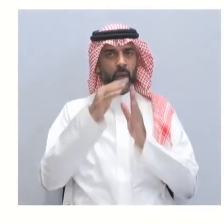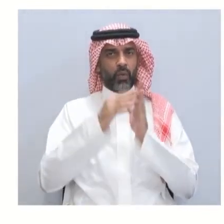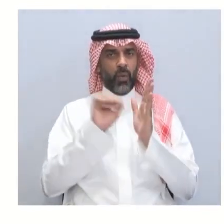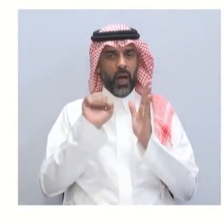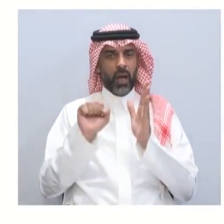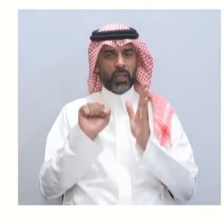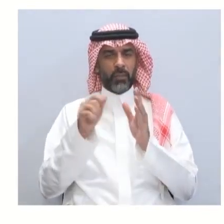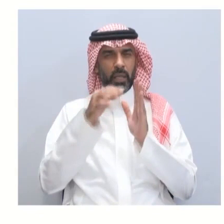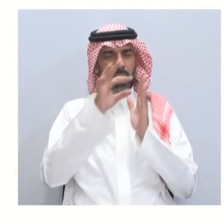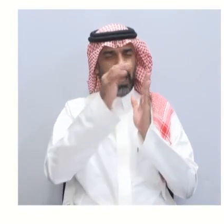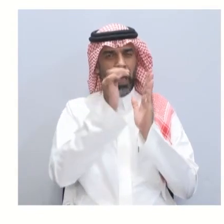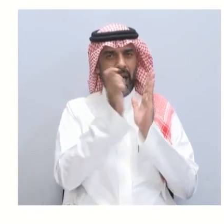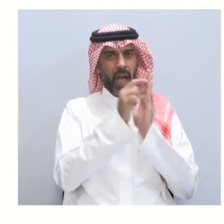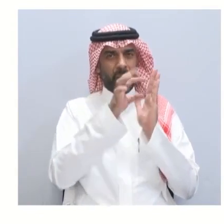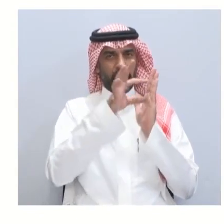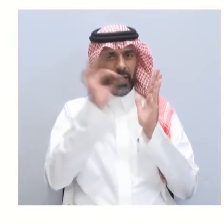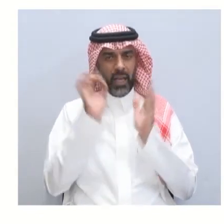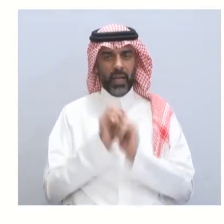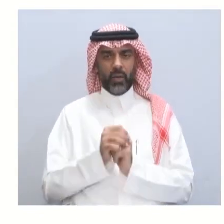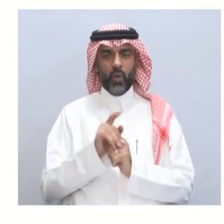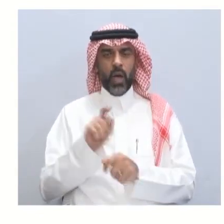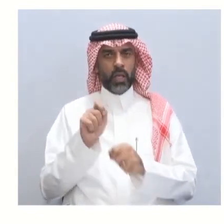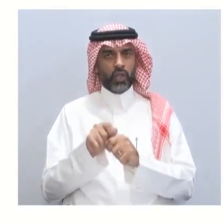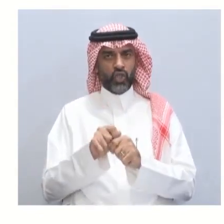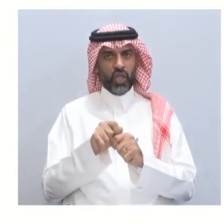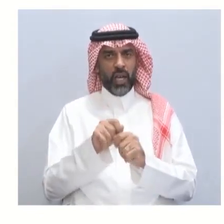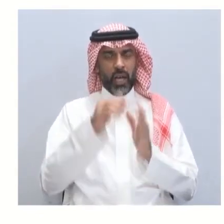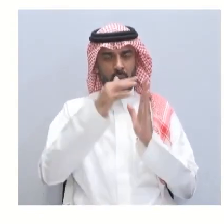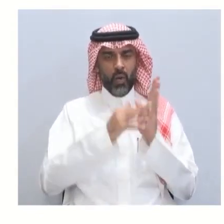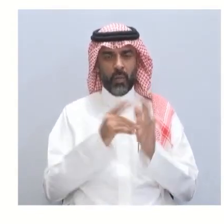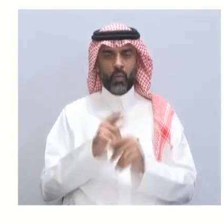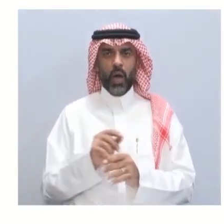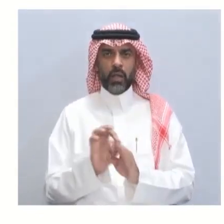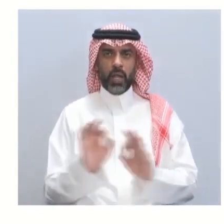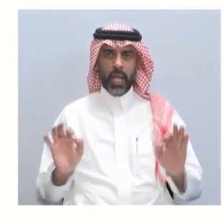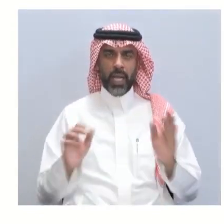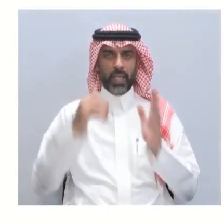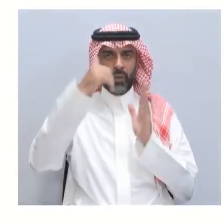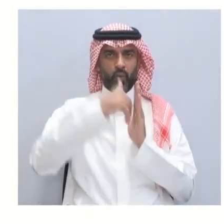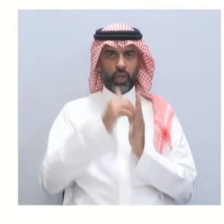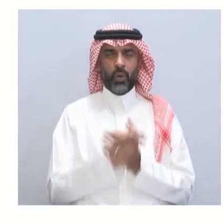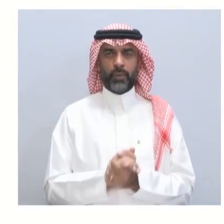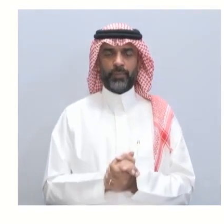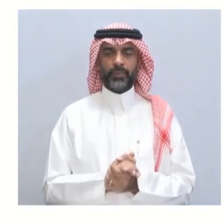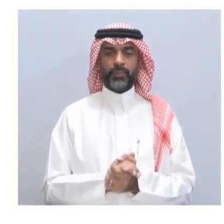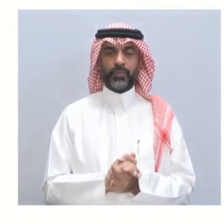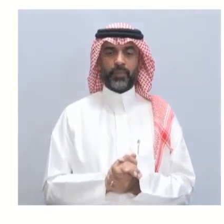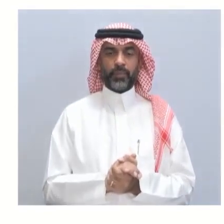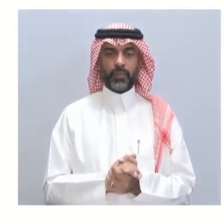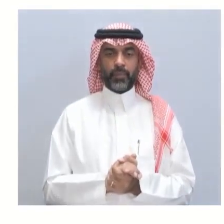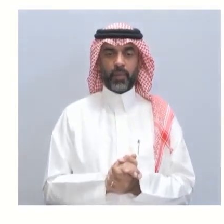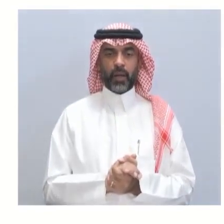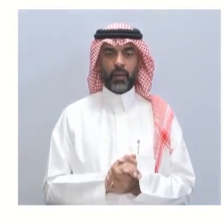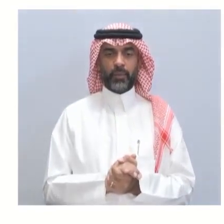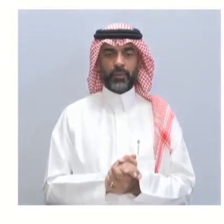الخيارات عن انشاء قوائم المحتوى عن تهيئه المحتوى نؤكد على نقطه ان لدينا هنا